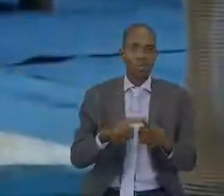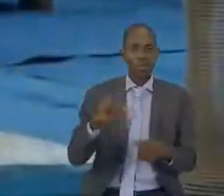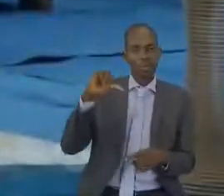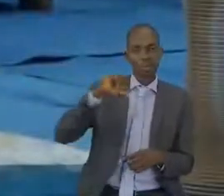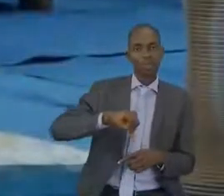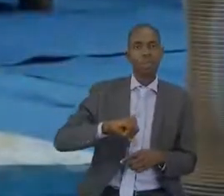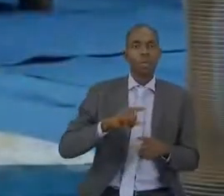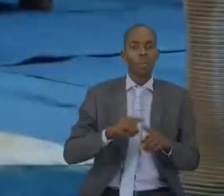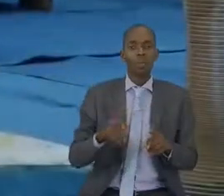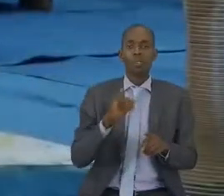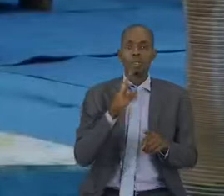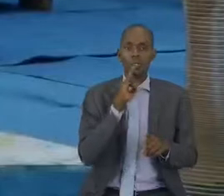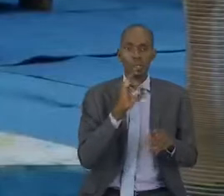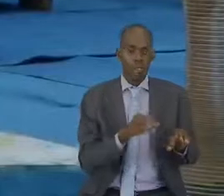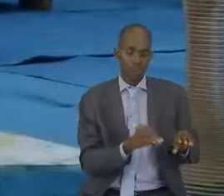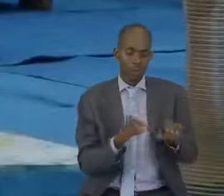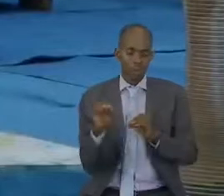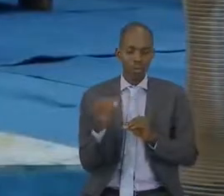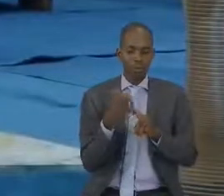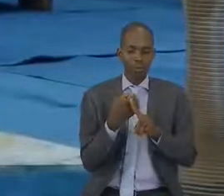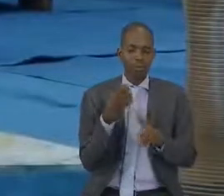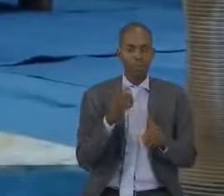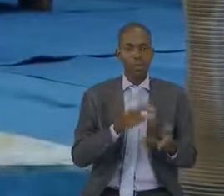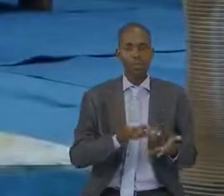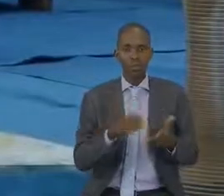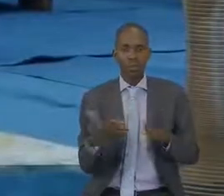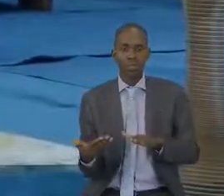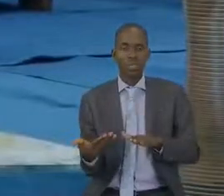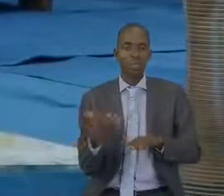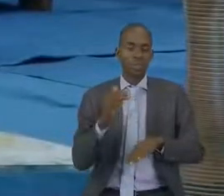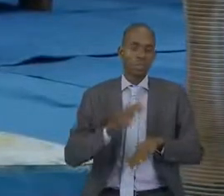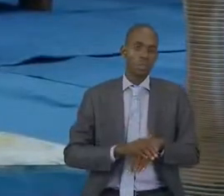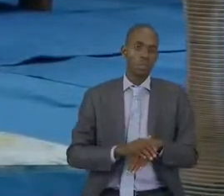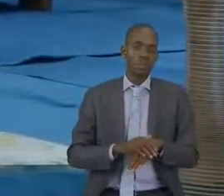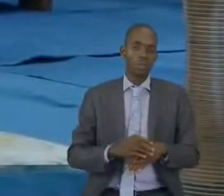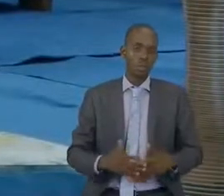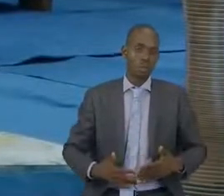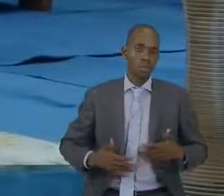est passé de la mort à la vie.